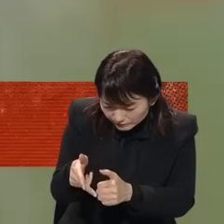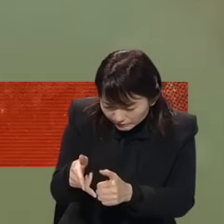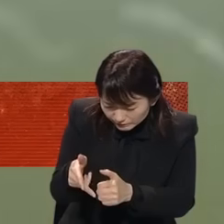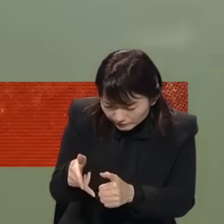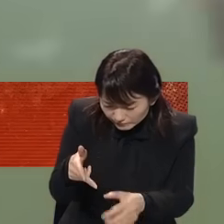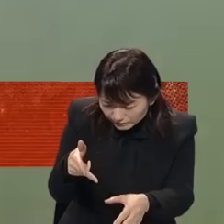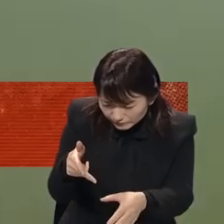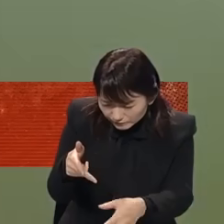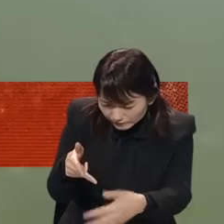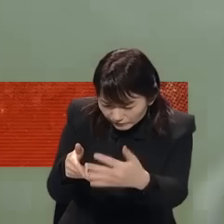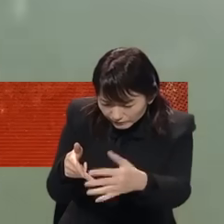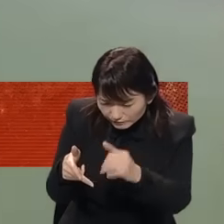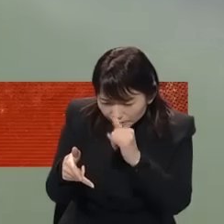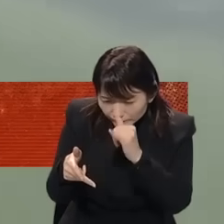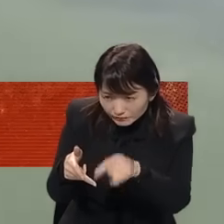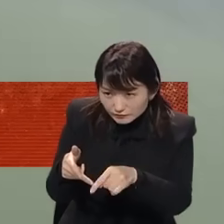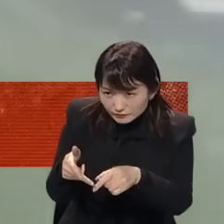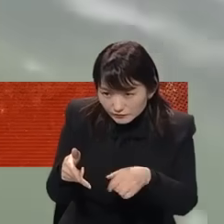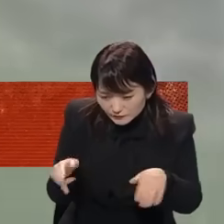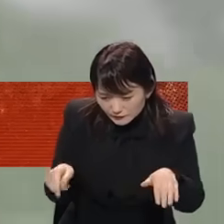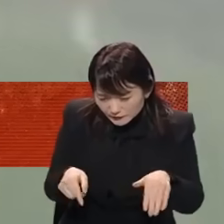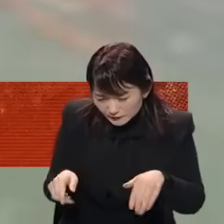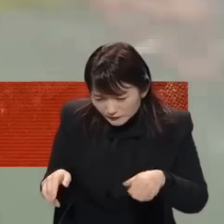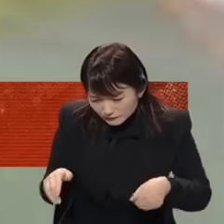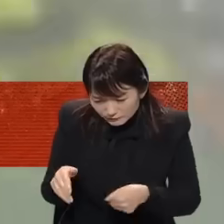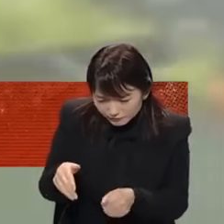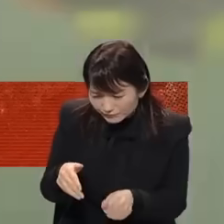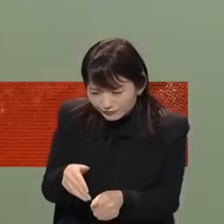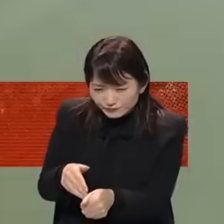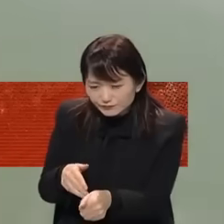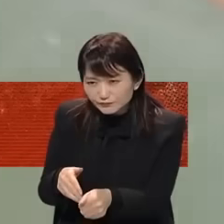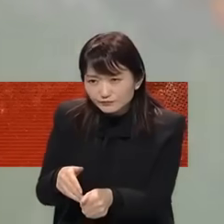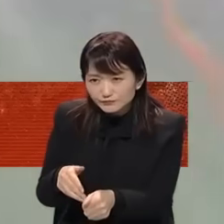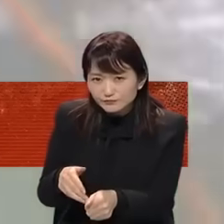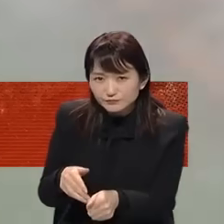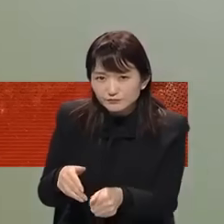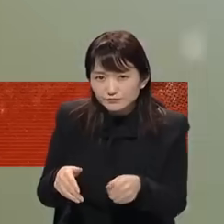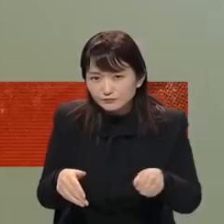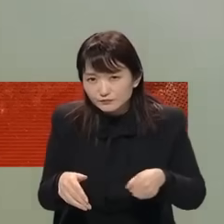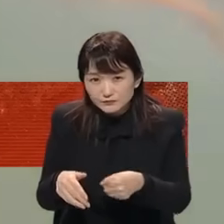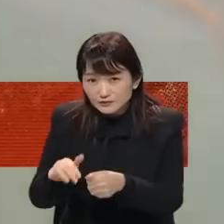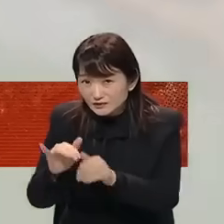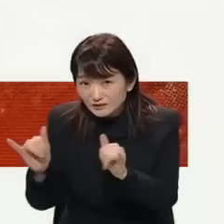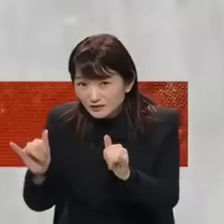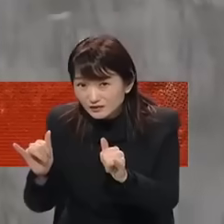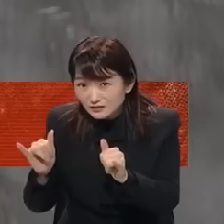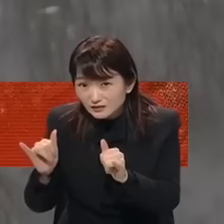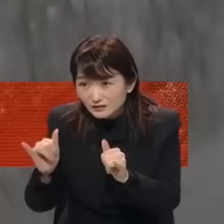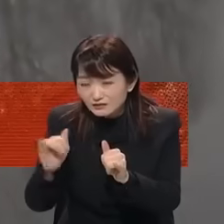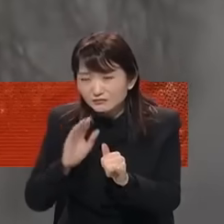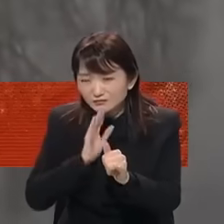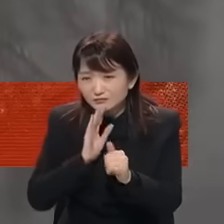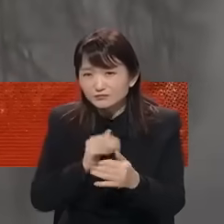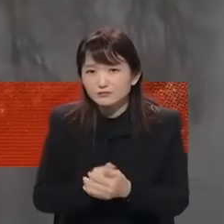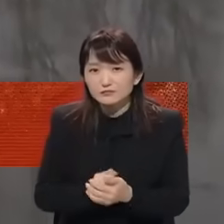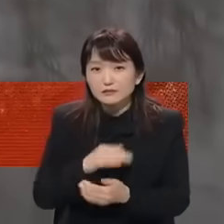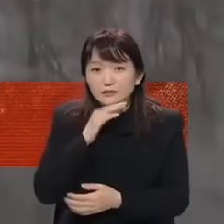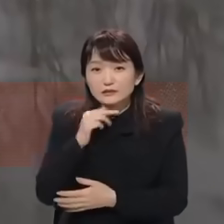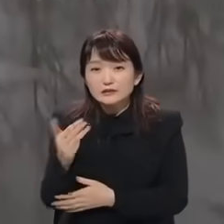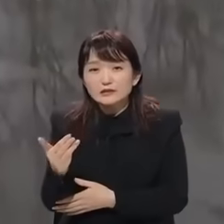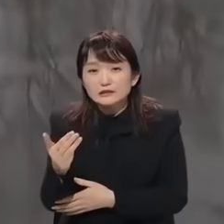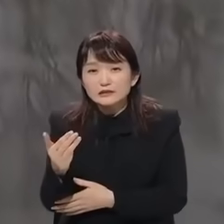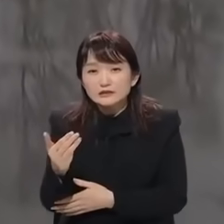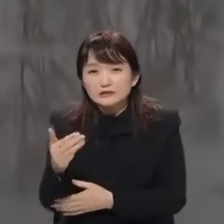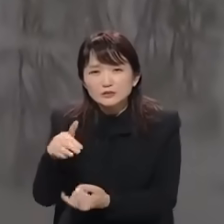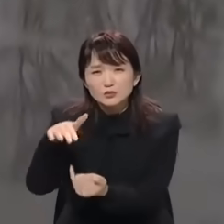잡히기 시작을 하죠. 경찰은 속도를 내서 더 빨리 다가가 봅니다. 사람이었습니다. 심지어 8살밖에